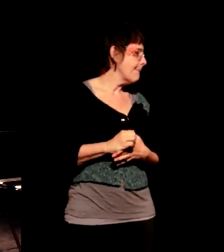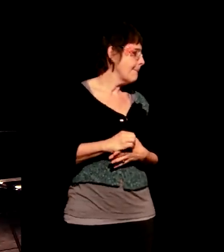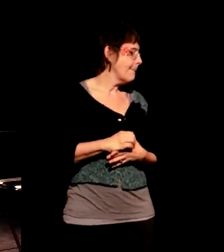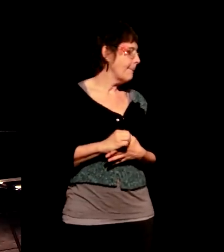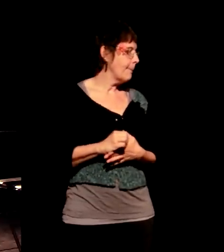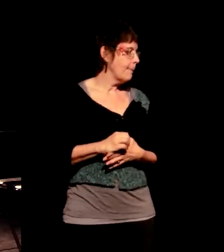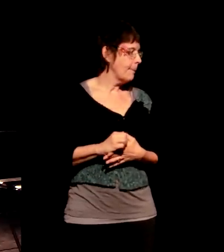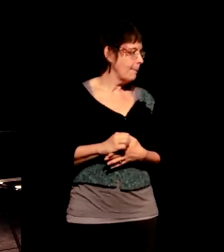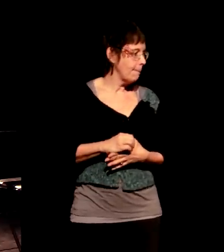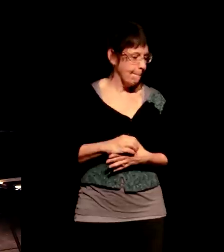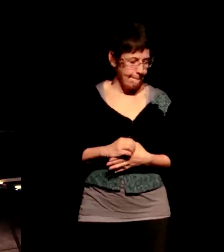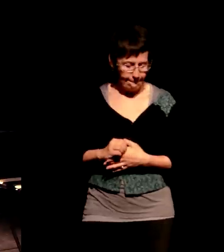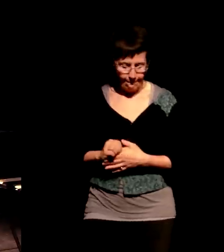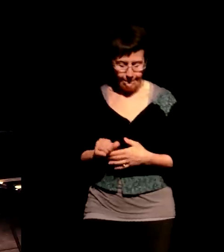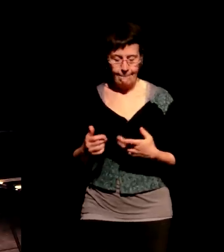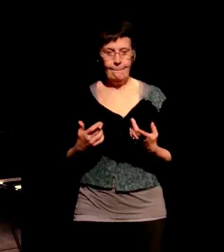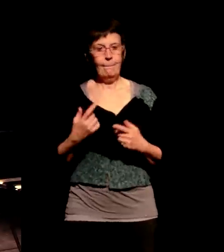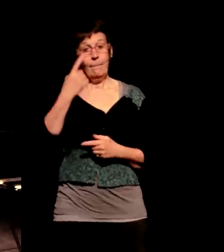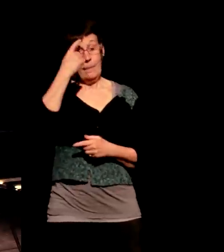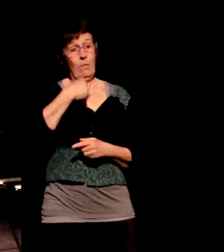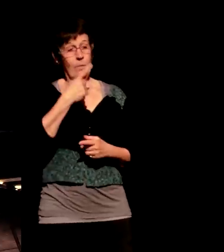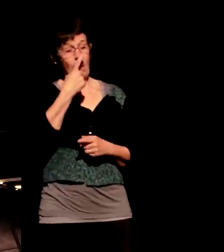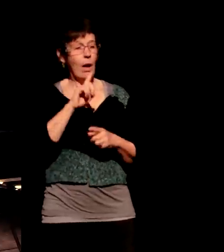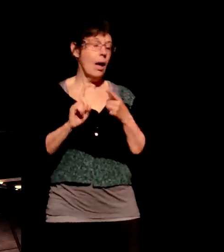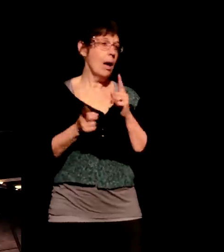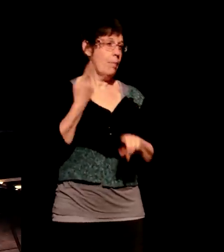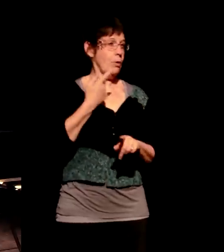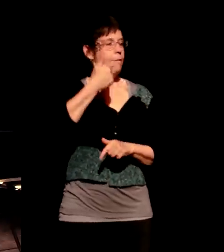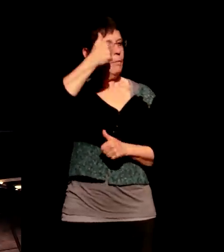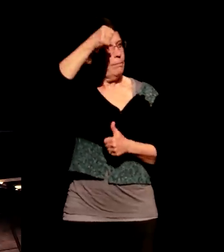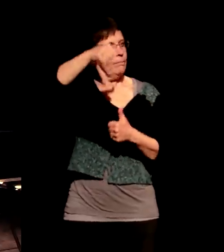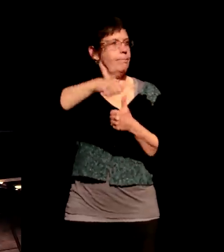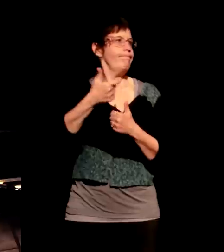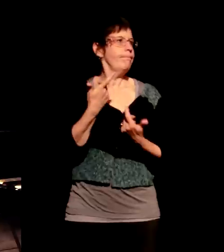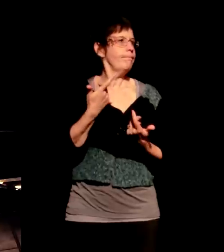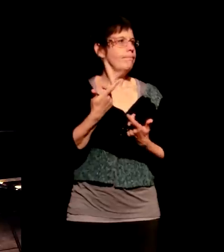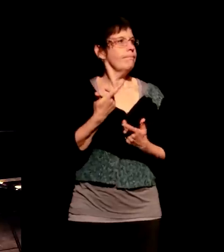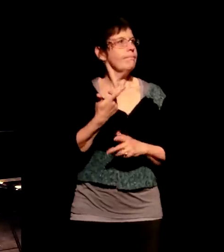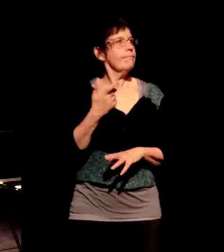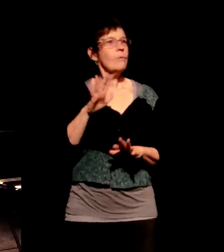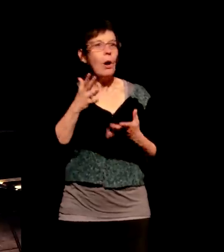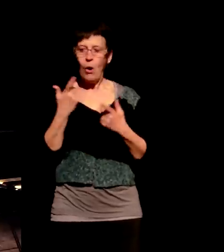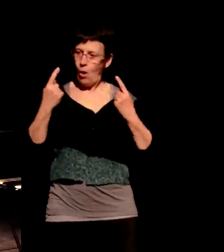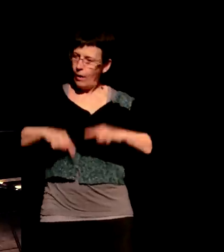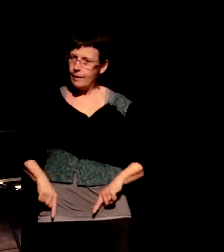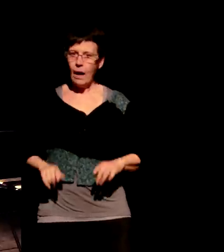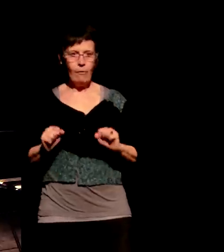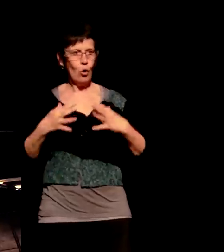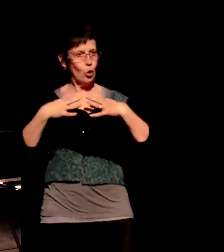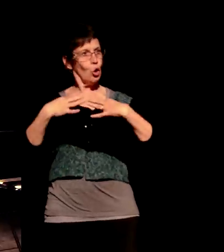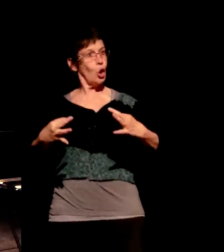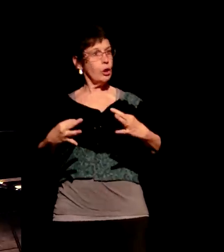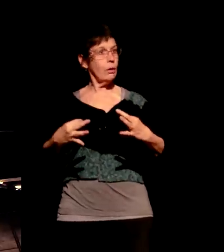il y a un outil qui me paraît important de se réapproprier. Quand on pense à cette potentielle neutralité de l'État, comment est-ce que l'État pourrait être neutre et soutenir tout le